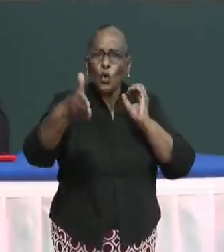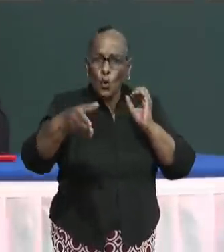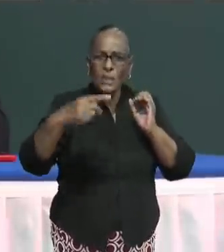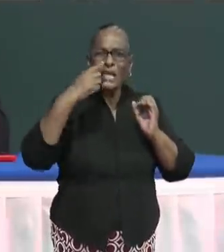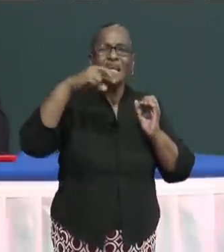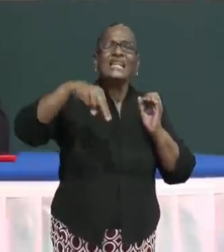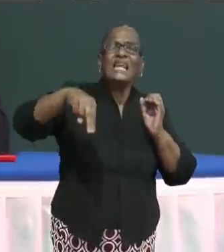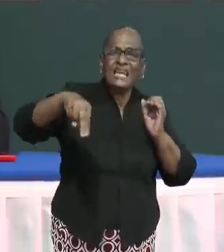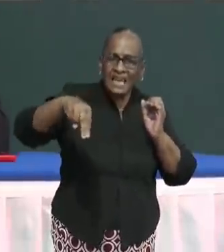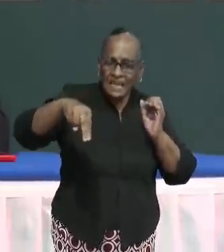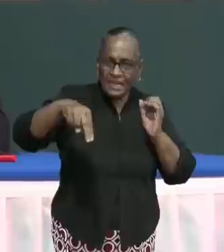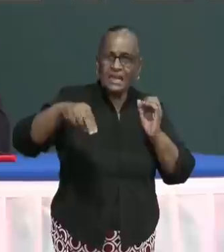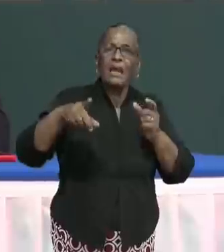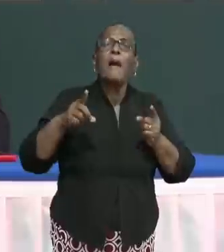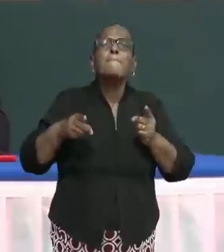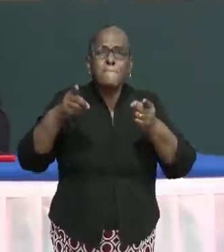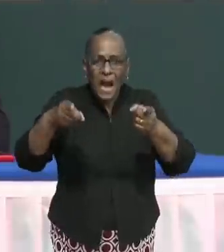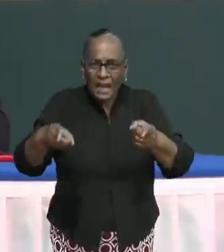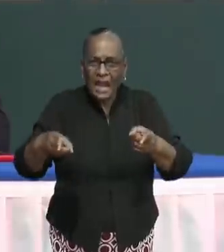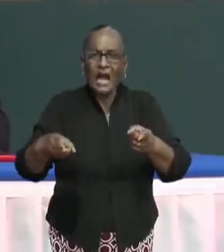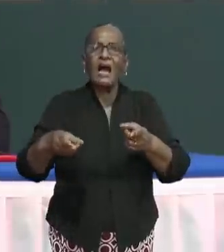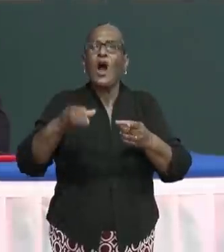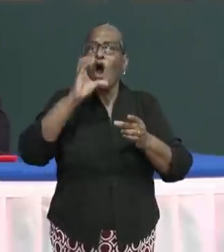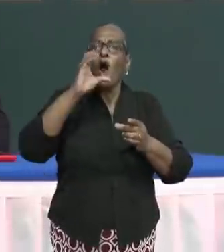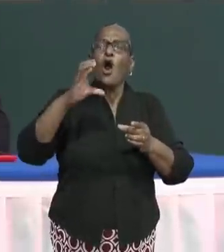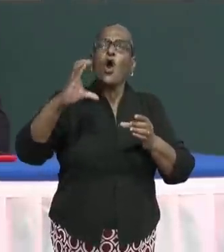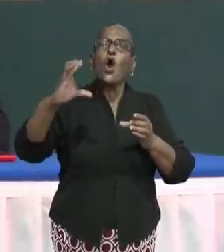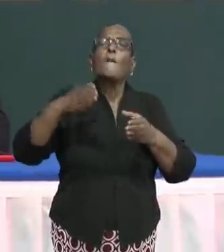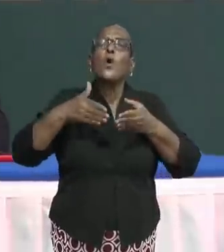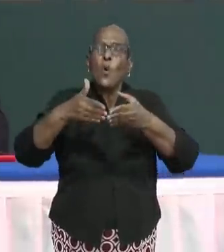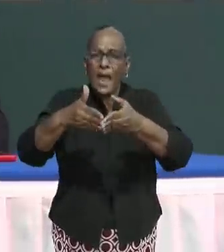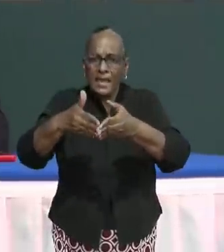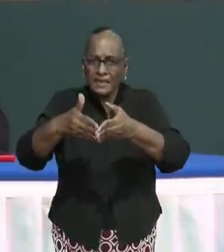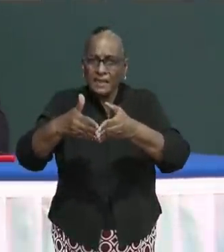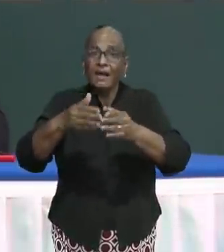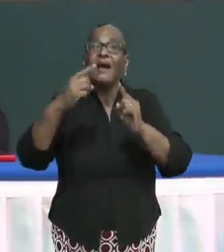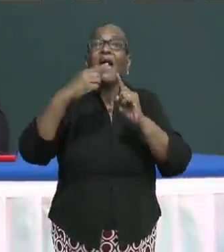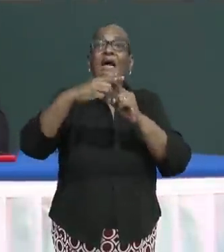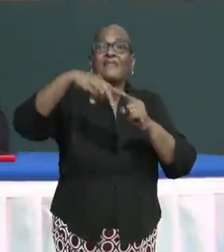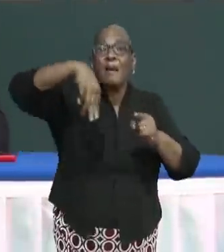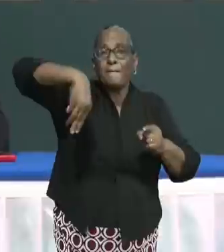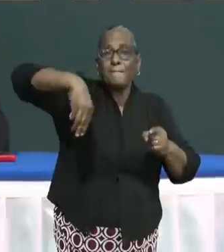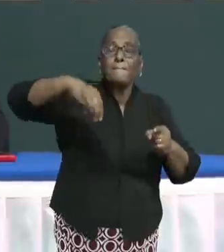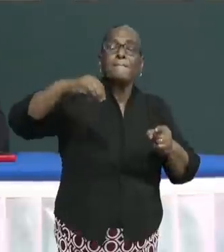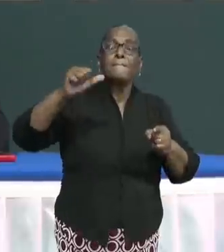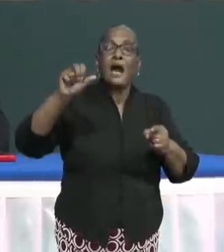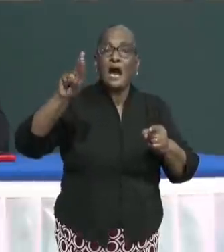Nikeri, Para, Komowena, Nangamaraweena.